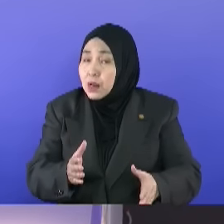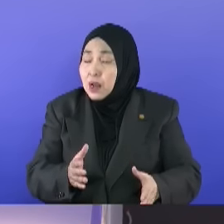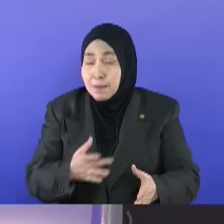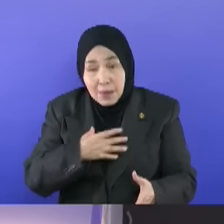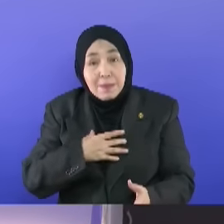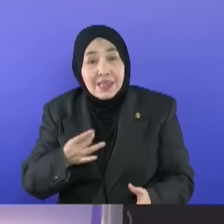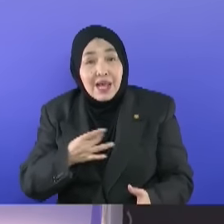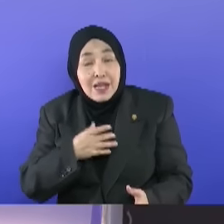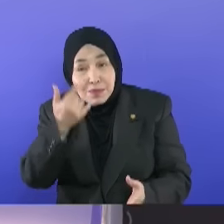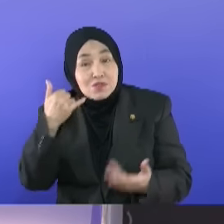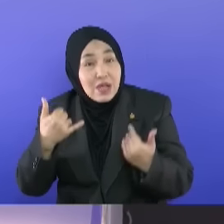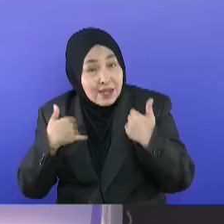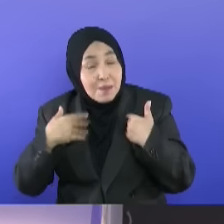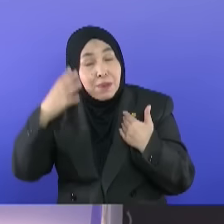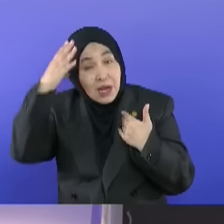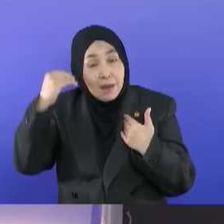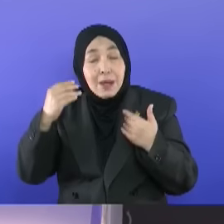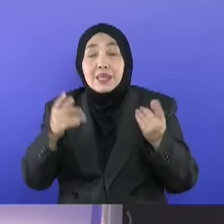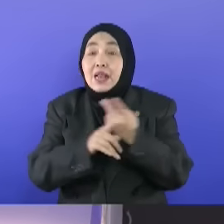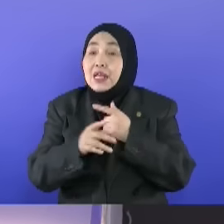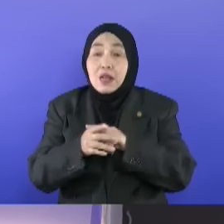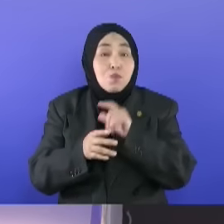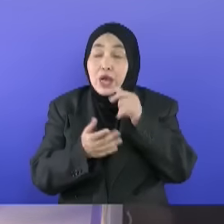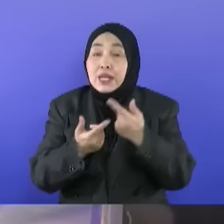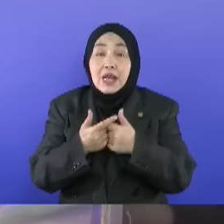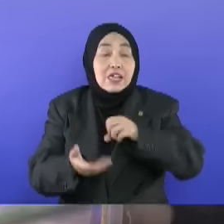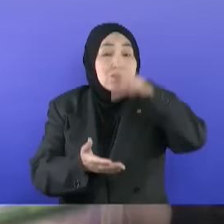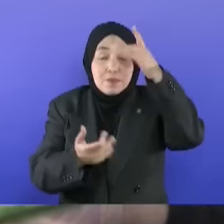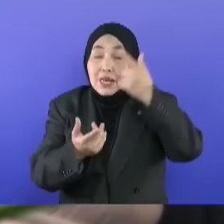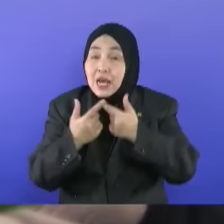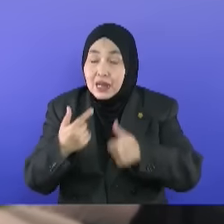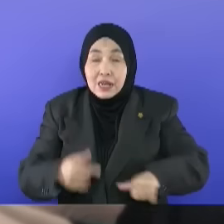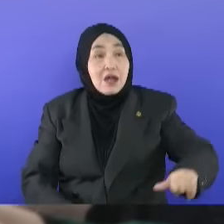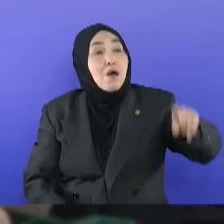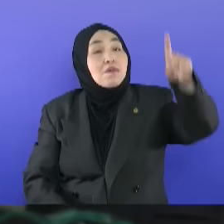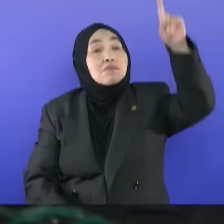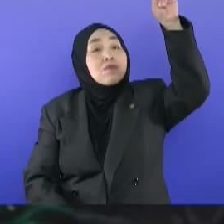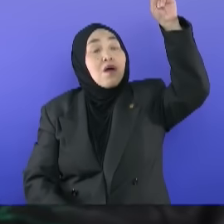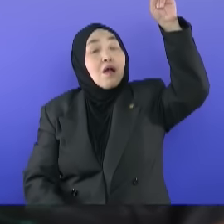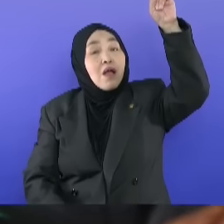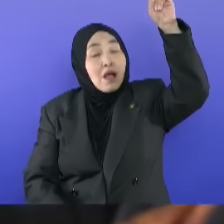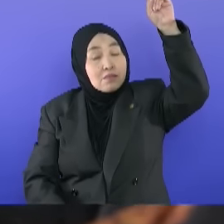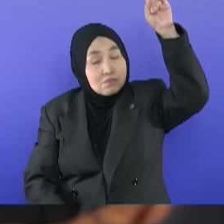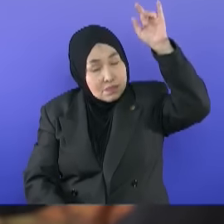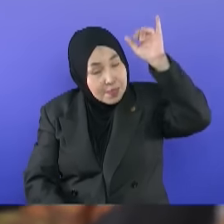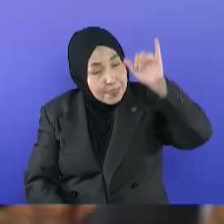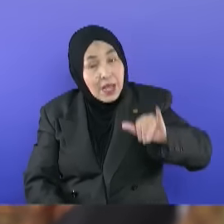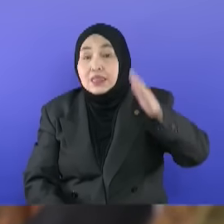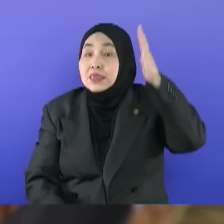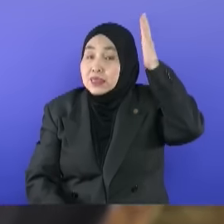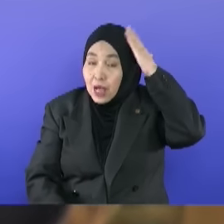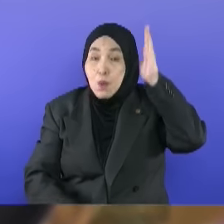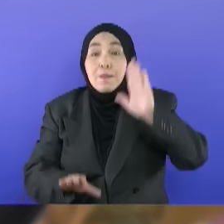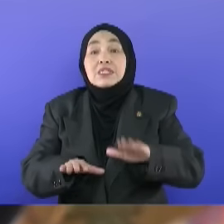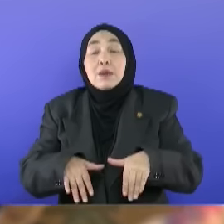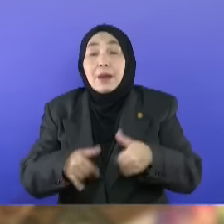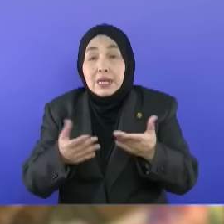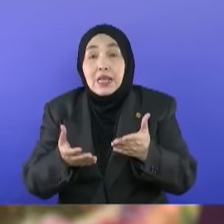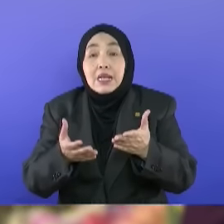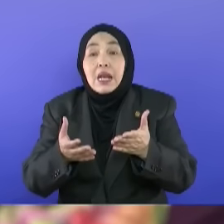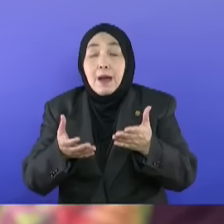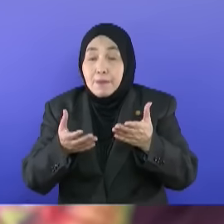Berminat kan? Pasal dia dah ada pengalaman kali ini. Ini bukan daripada jutawan. Ini datang daripada Allah yang memang tahu macam mana nak bagi